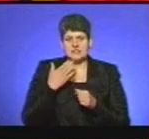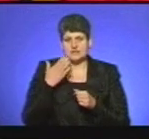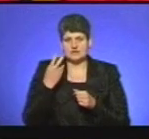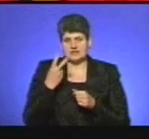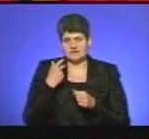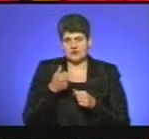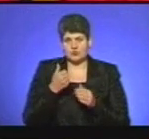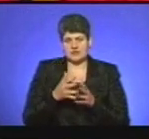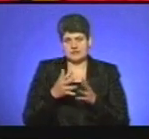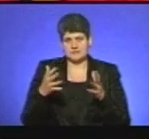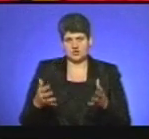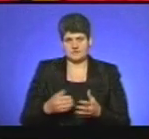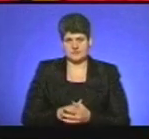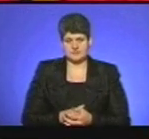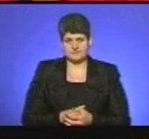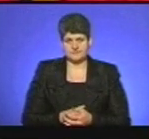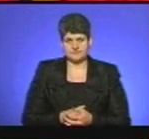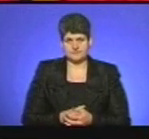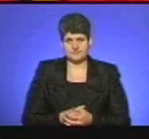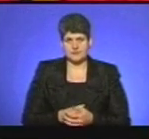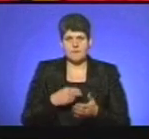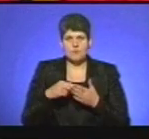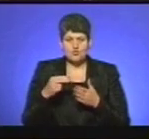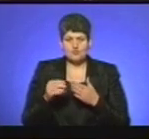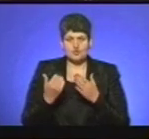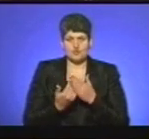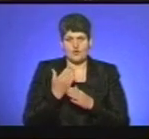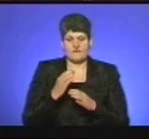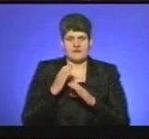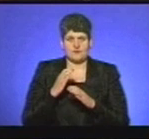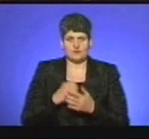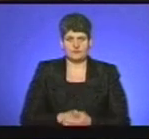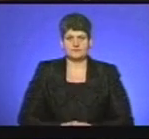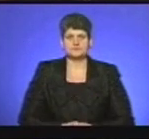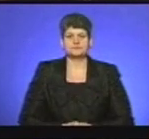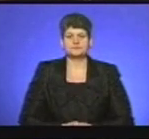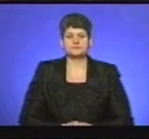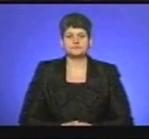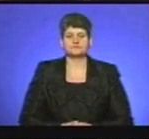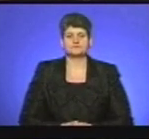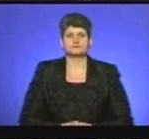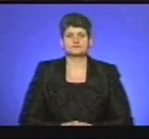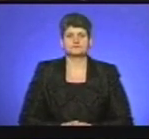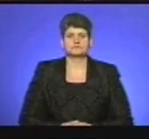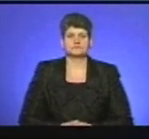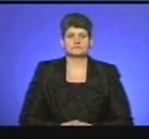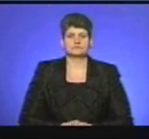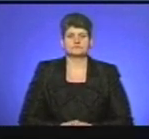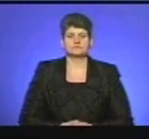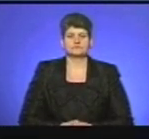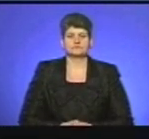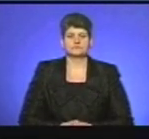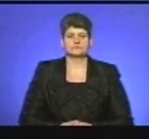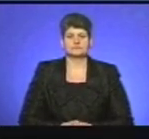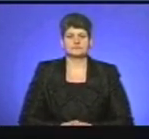два роки збільшився покупкою нових вагонів. Богдан Буденчук, Андрій Прокопів. Новини.